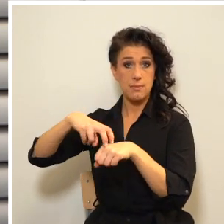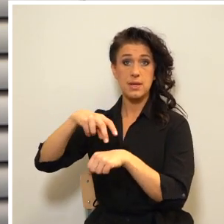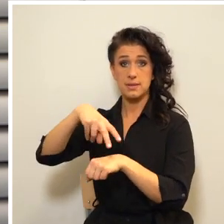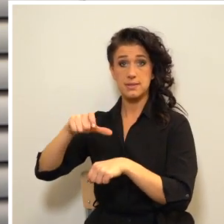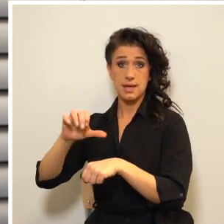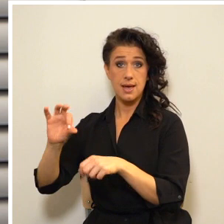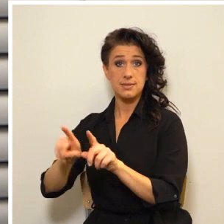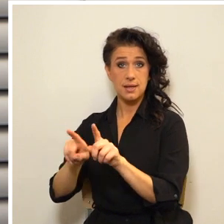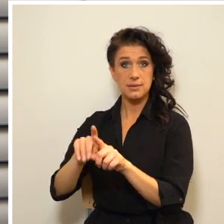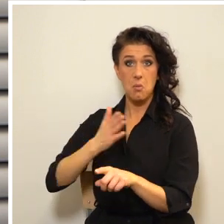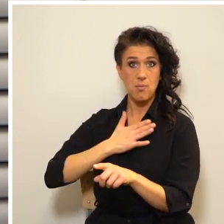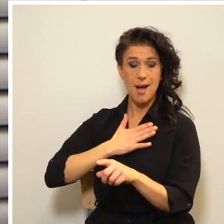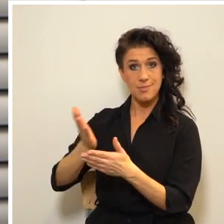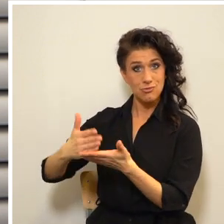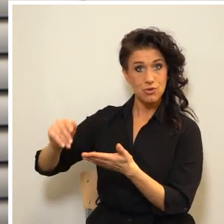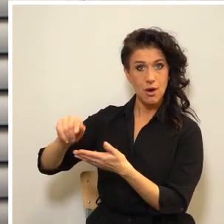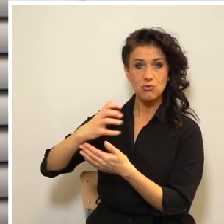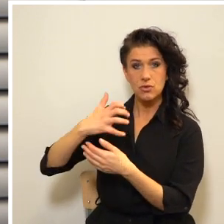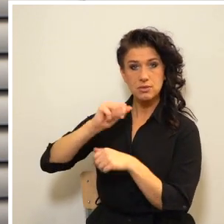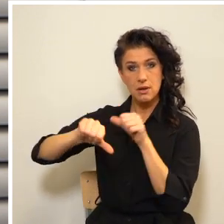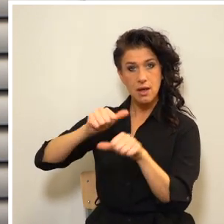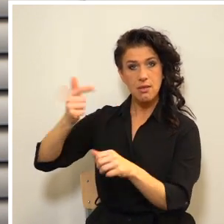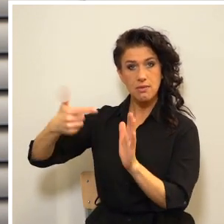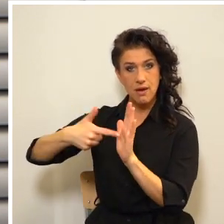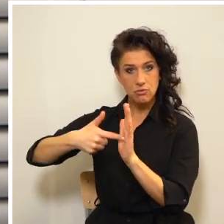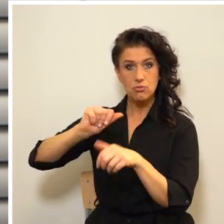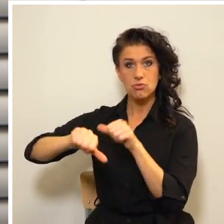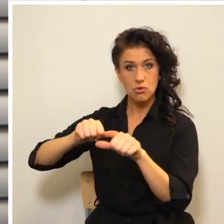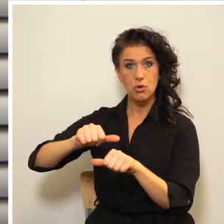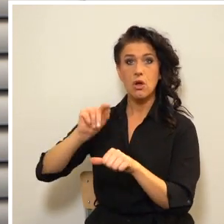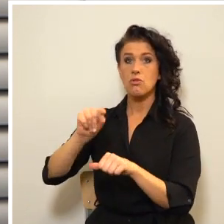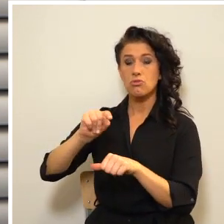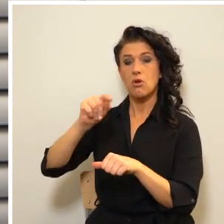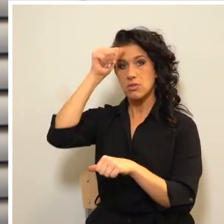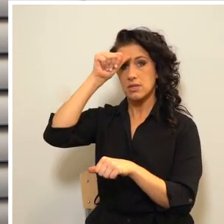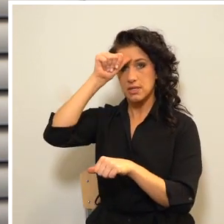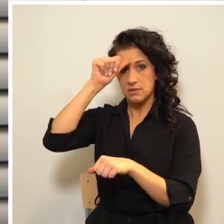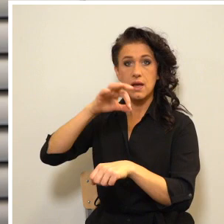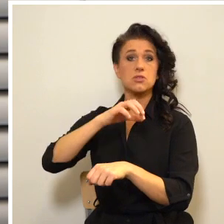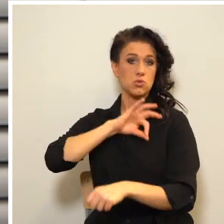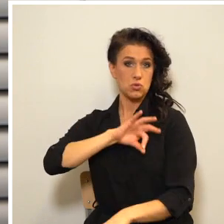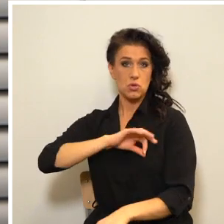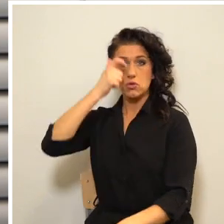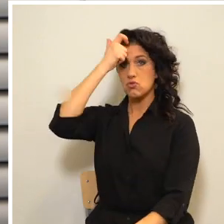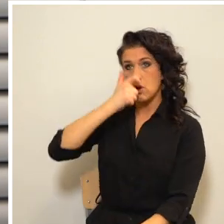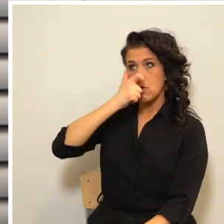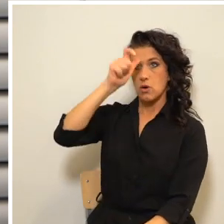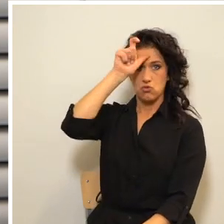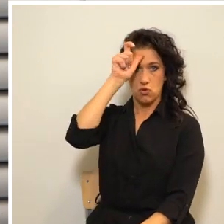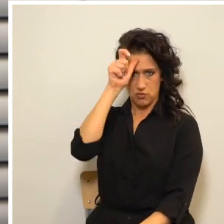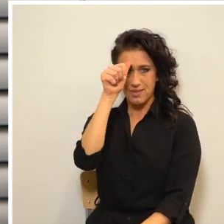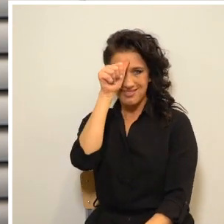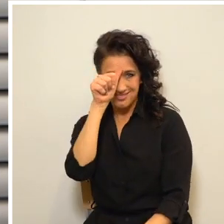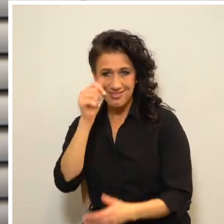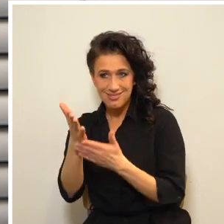nałęcze się już w wczesnych latach 2000 rozwijali to się nazywa socjologii obwody socjologia ciała człowieka i